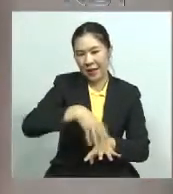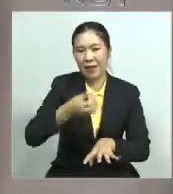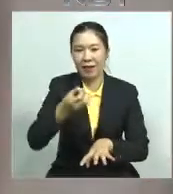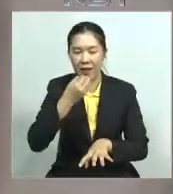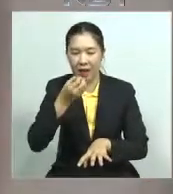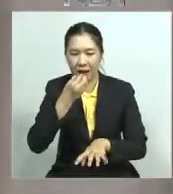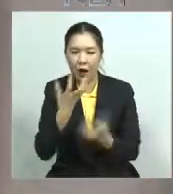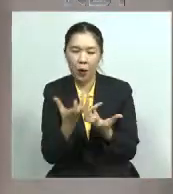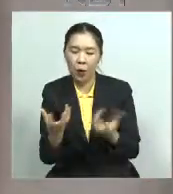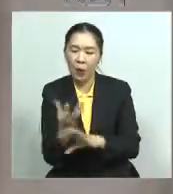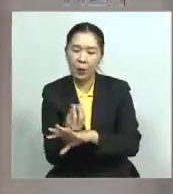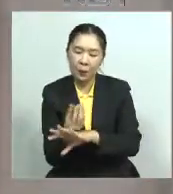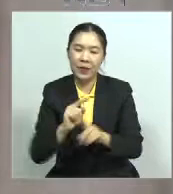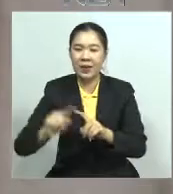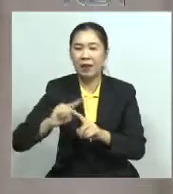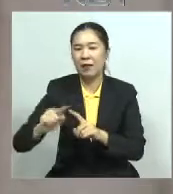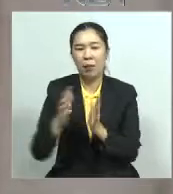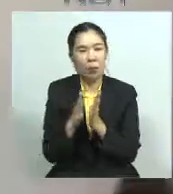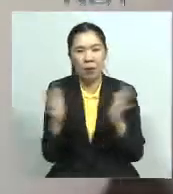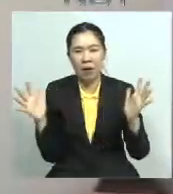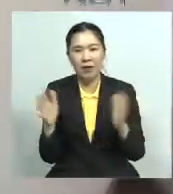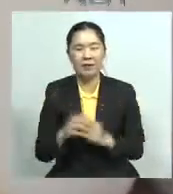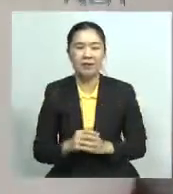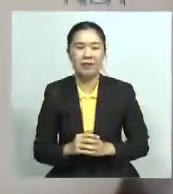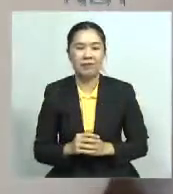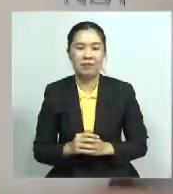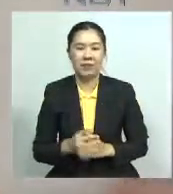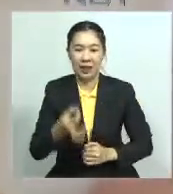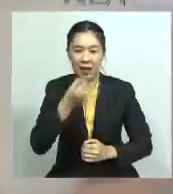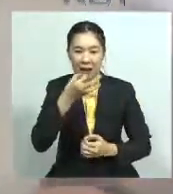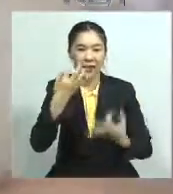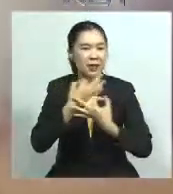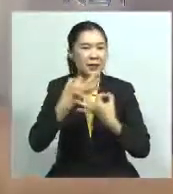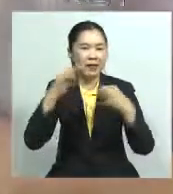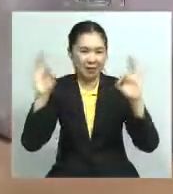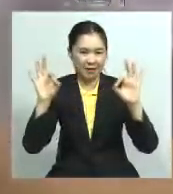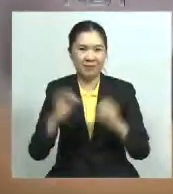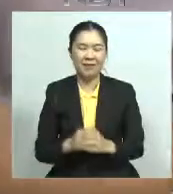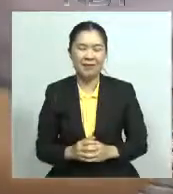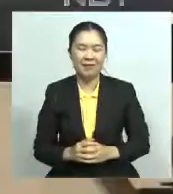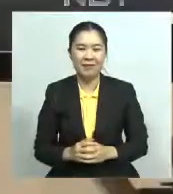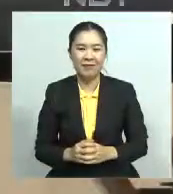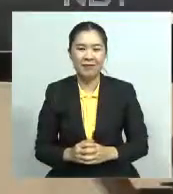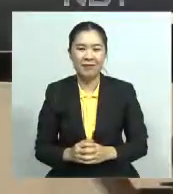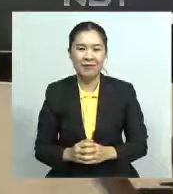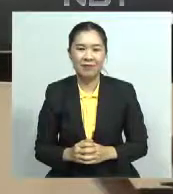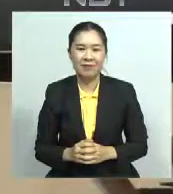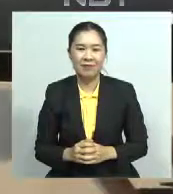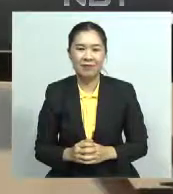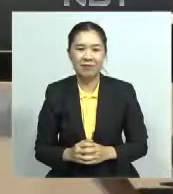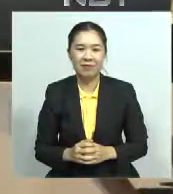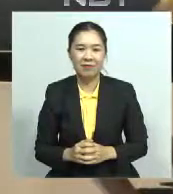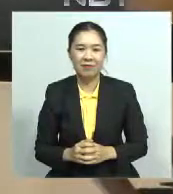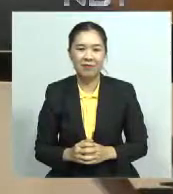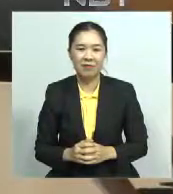ประดับตกแต่งมากมายเอเวอร์ติงจิงคาเบลนะครับที่นี่เรื่องของอาชีพอิสระมีครบเลยนะครับ แล้วได้รู้จัก